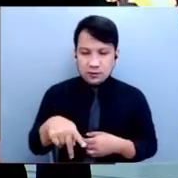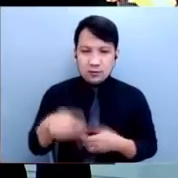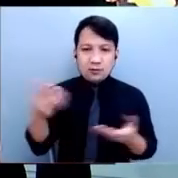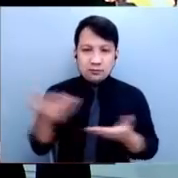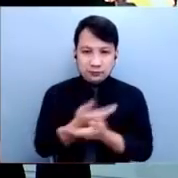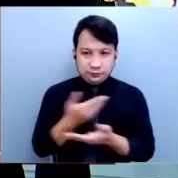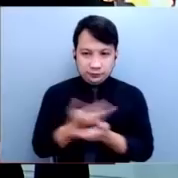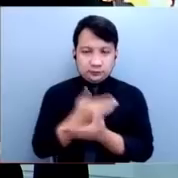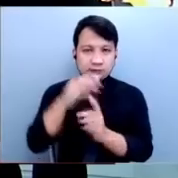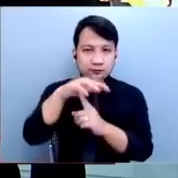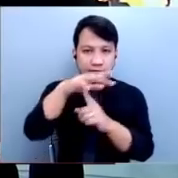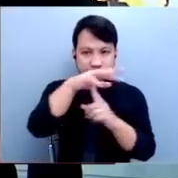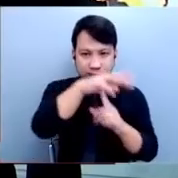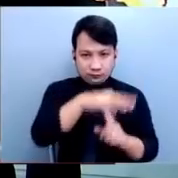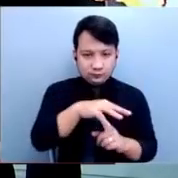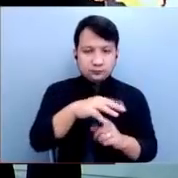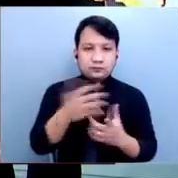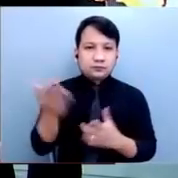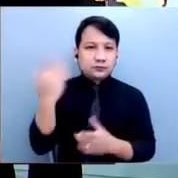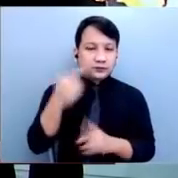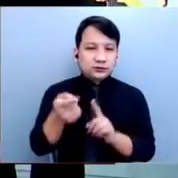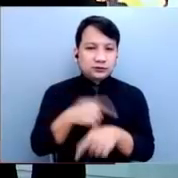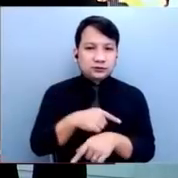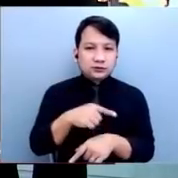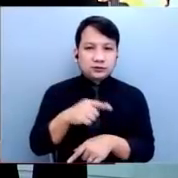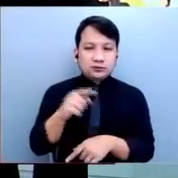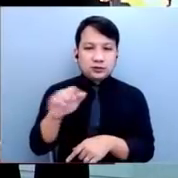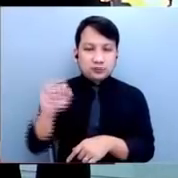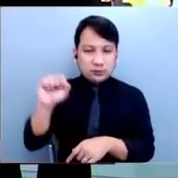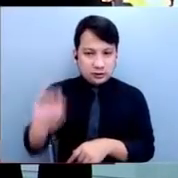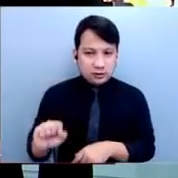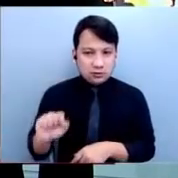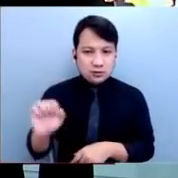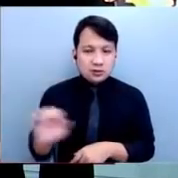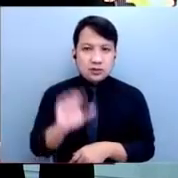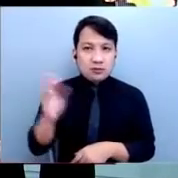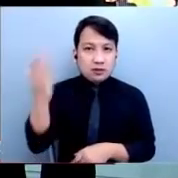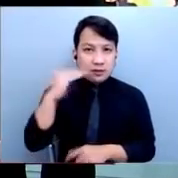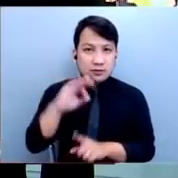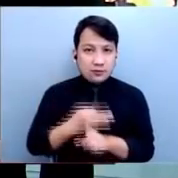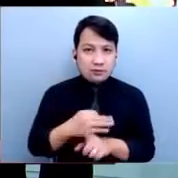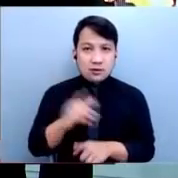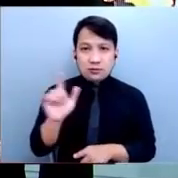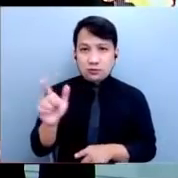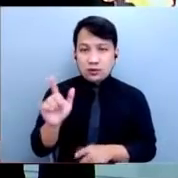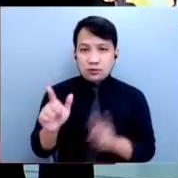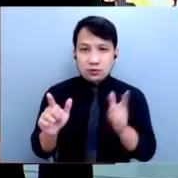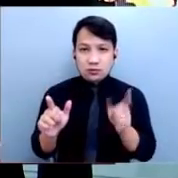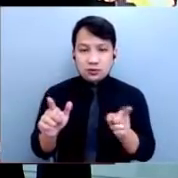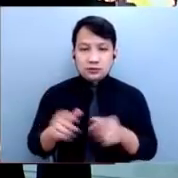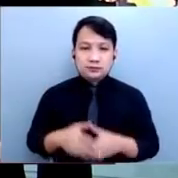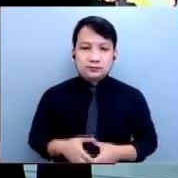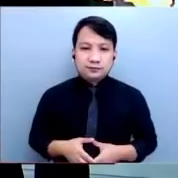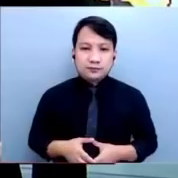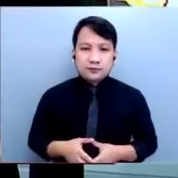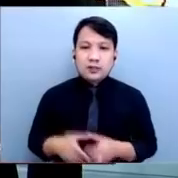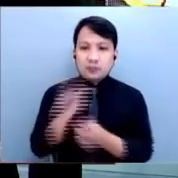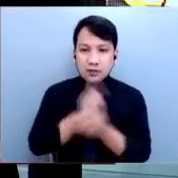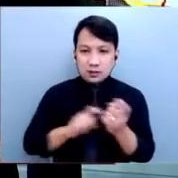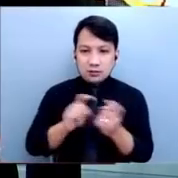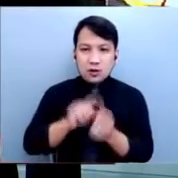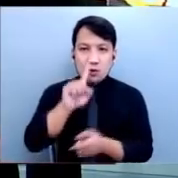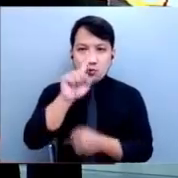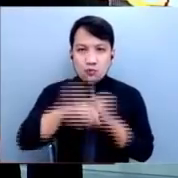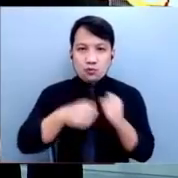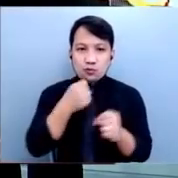biling Airbus H125 mula sa Airbus Helicopter Southeast Asia noong February 2021. So eksaktong isang taong gulang